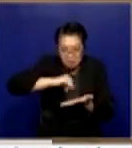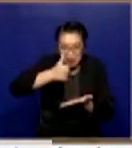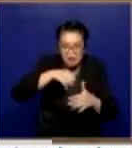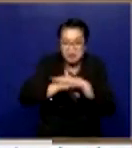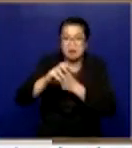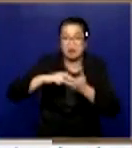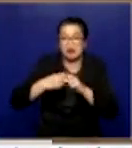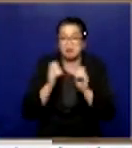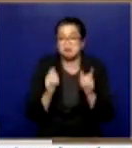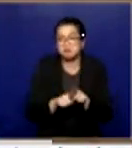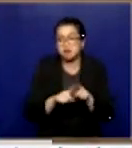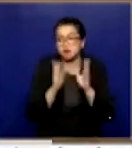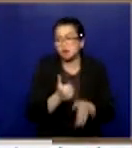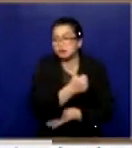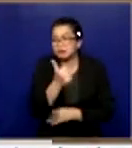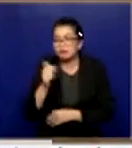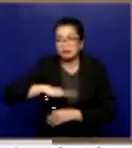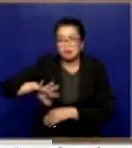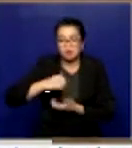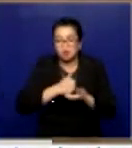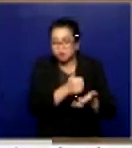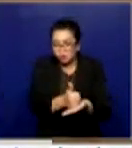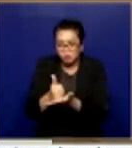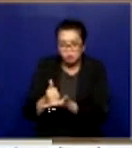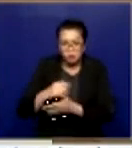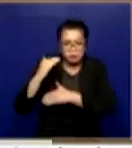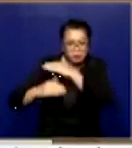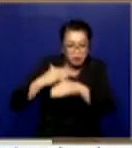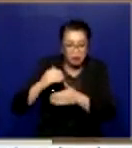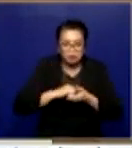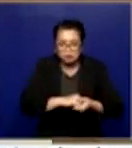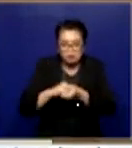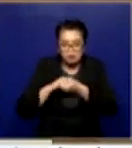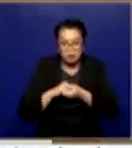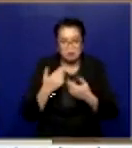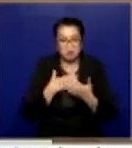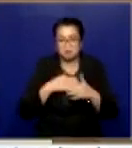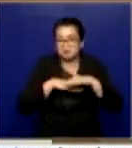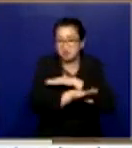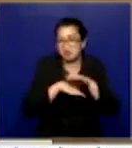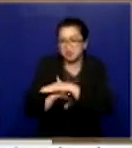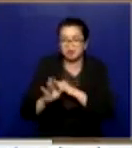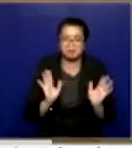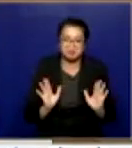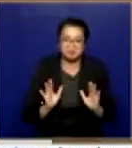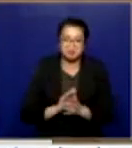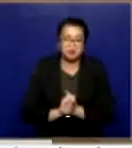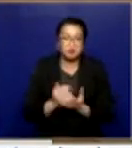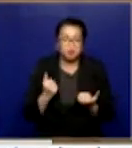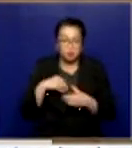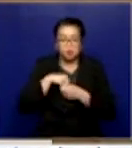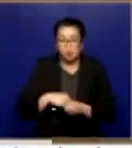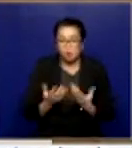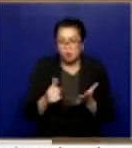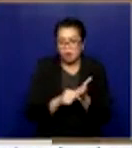ปัญหาแต่รยางค์ที่ทุกคนต้องช่วยกันประคับประคองให้ก้าวเดินไปข้างหน้าผมยังคงแก้ไขต่างๆที่รอรับการแก้ไข